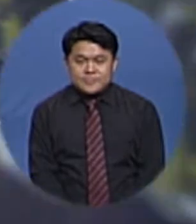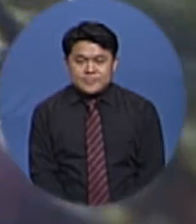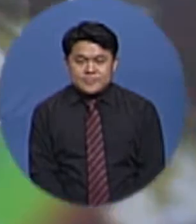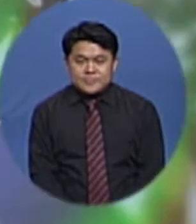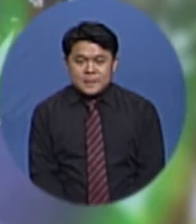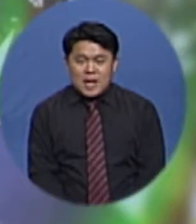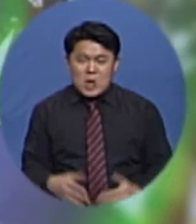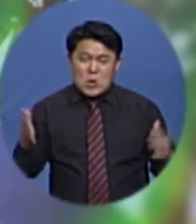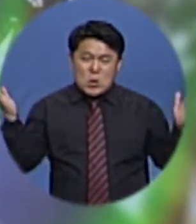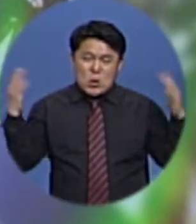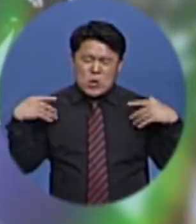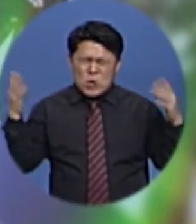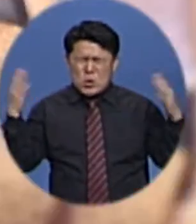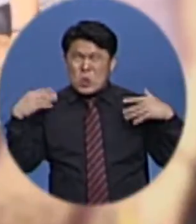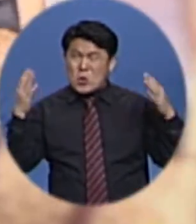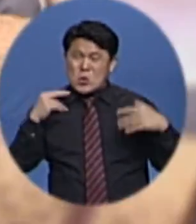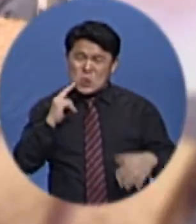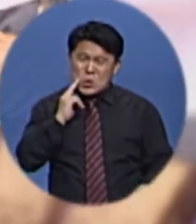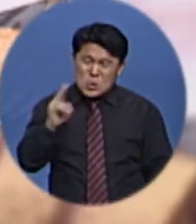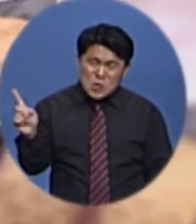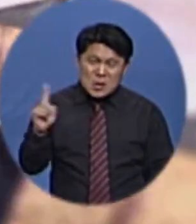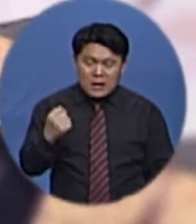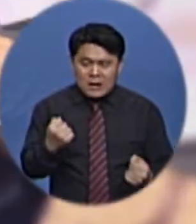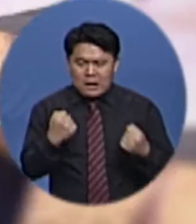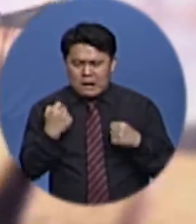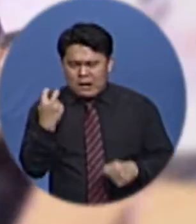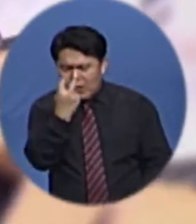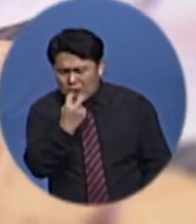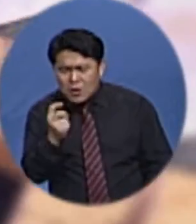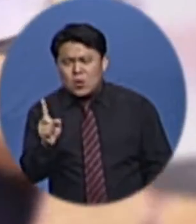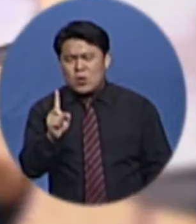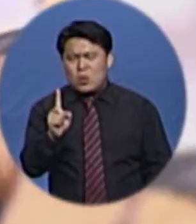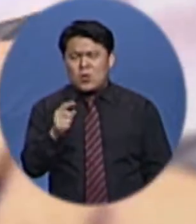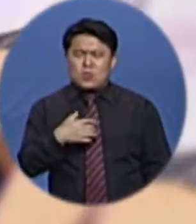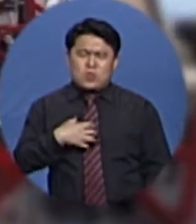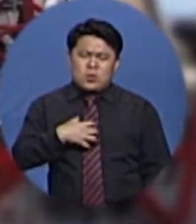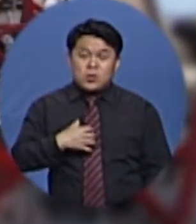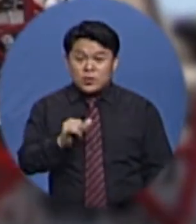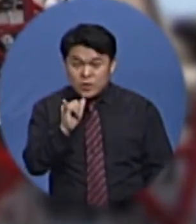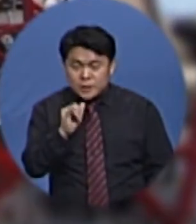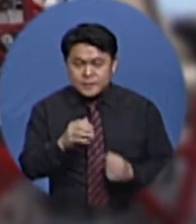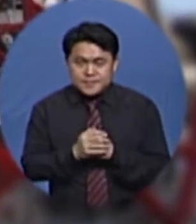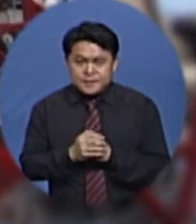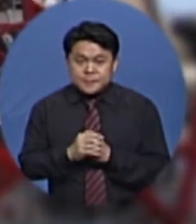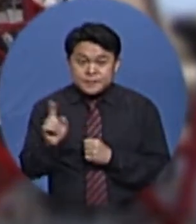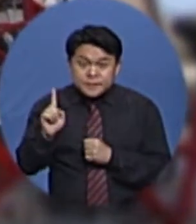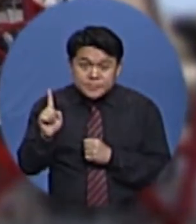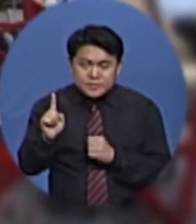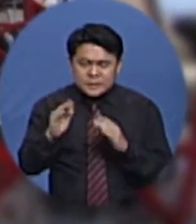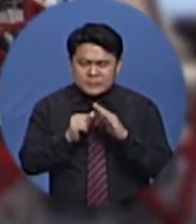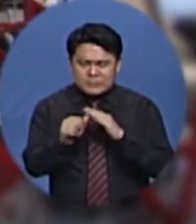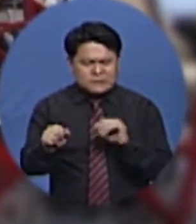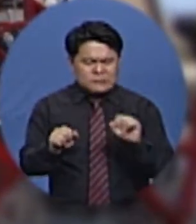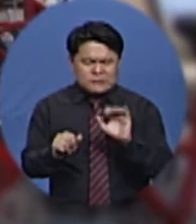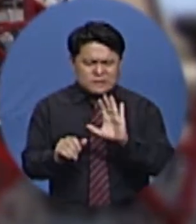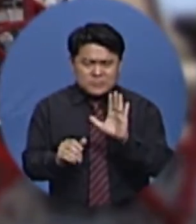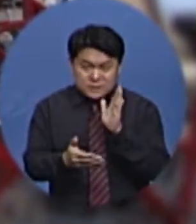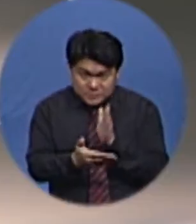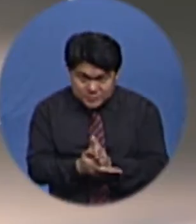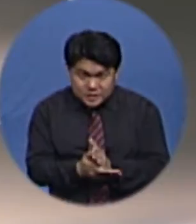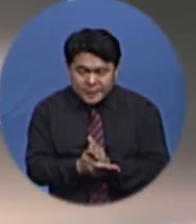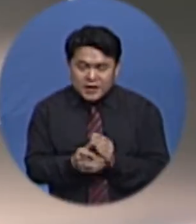불안증막 같은 폭염이 기승을 부리면서 건강관리에 비상이 켜졌습니다. 가급적 야외 활동을